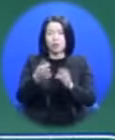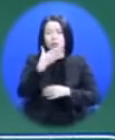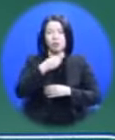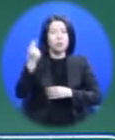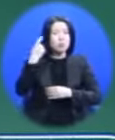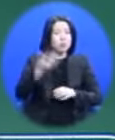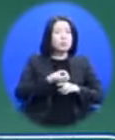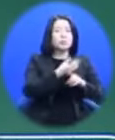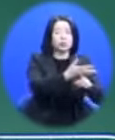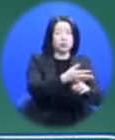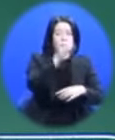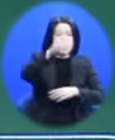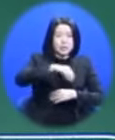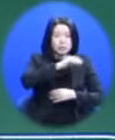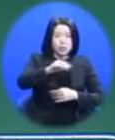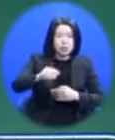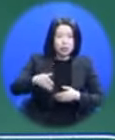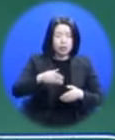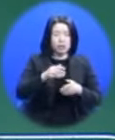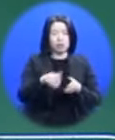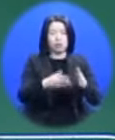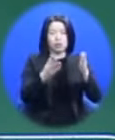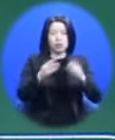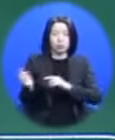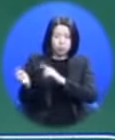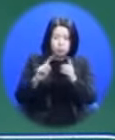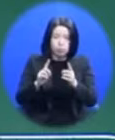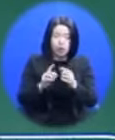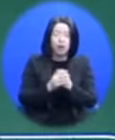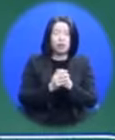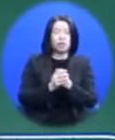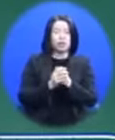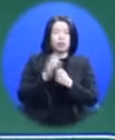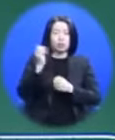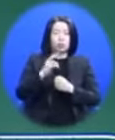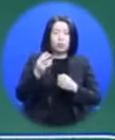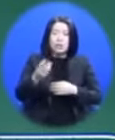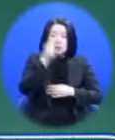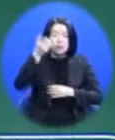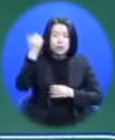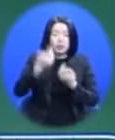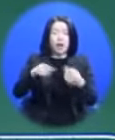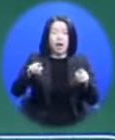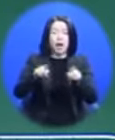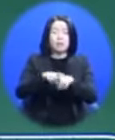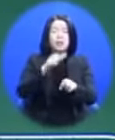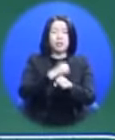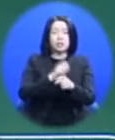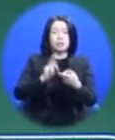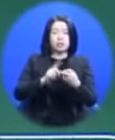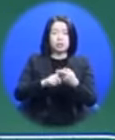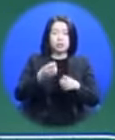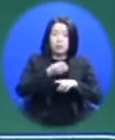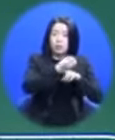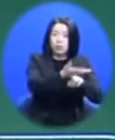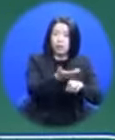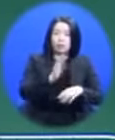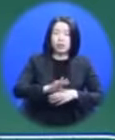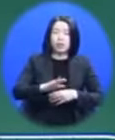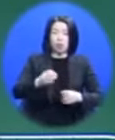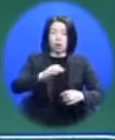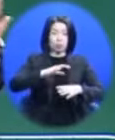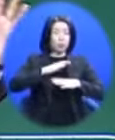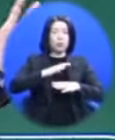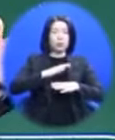전했습니다. 십자가의 도와 또 부활과 또 성령께서 우리와 함께 하시는 것에 대해서 복음을 전했는데요. 놀라운 것은